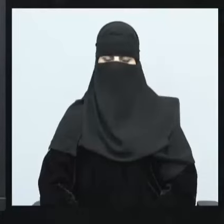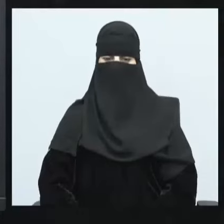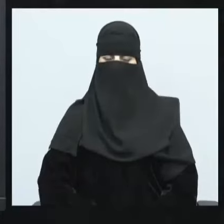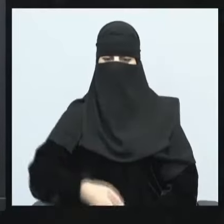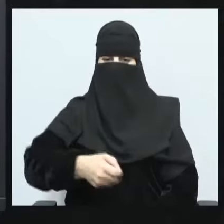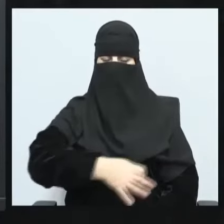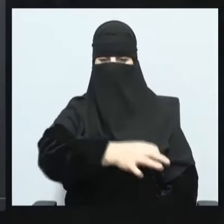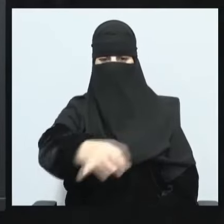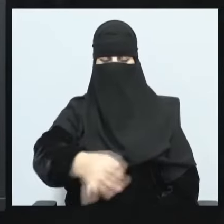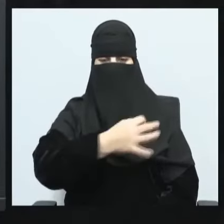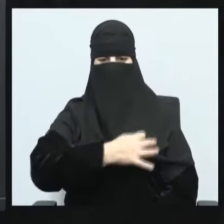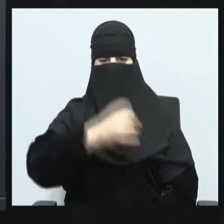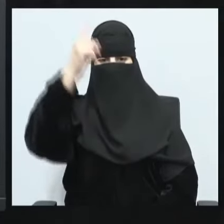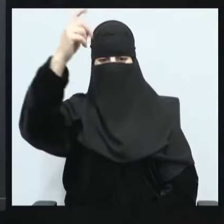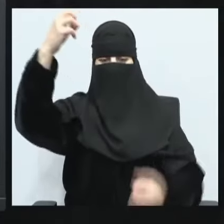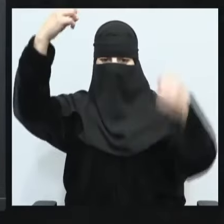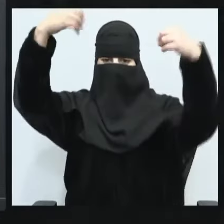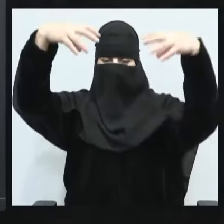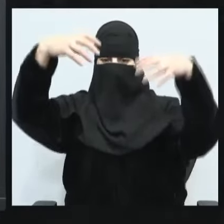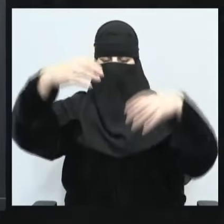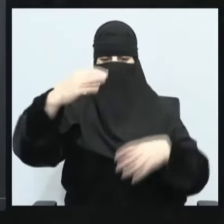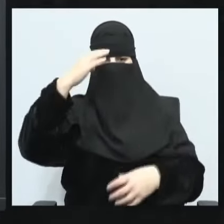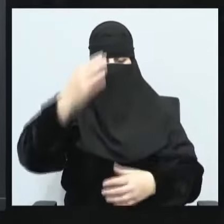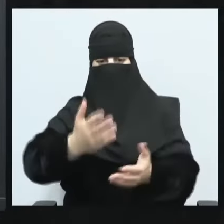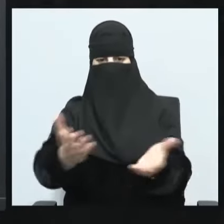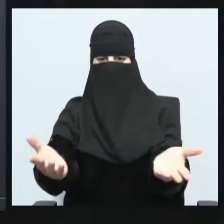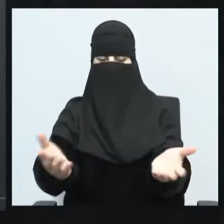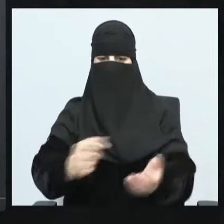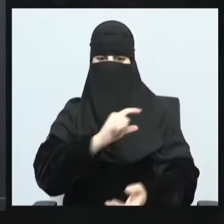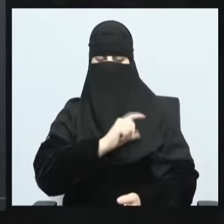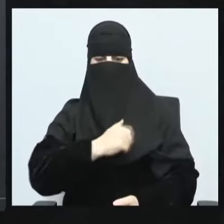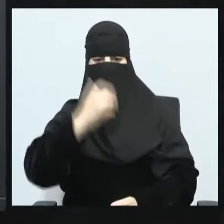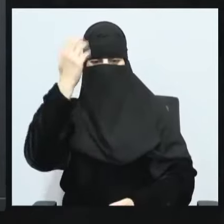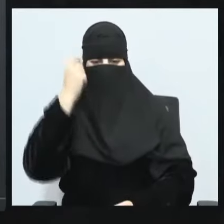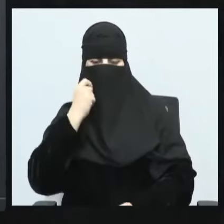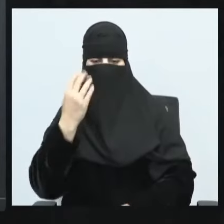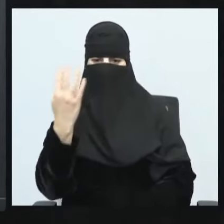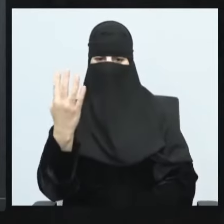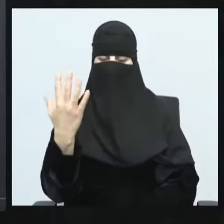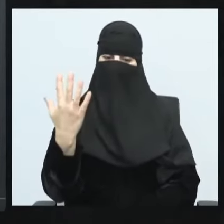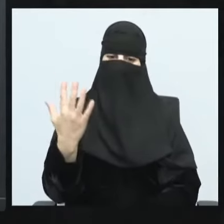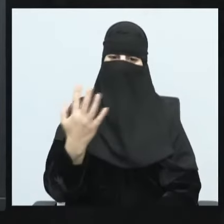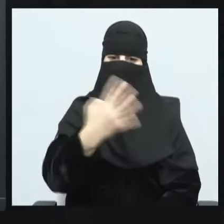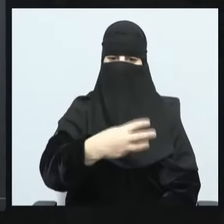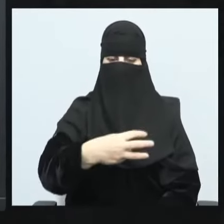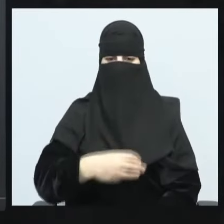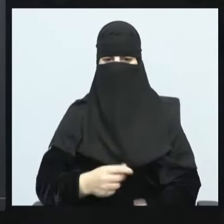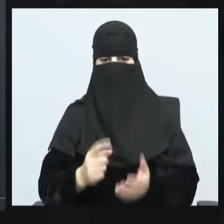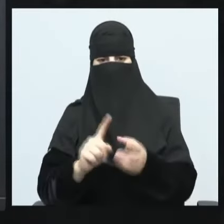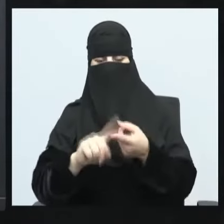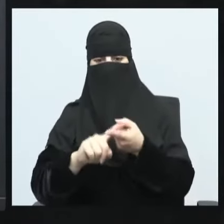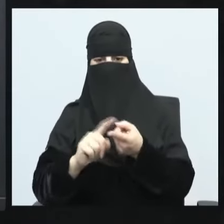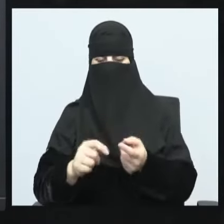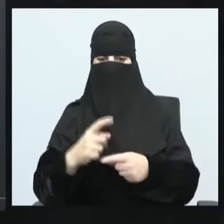السلام عليكم ورحمه الله وبركاته واهلا وسهلا بكم طلاب وطالبات الصف الخامس في ماده الرياضيات انا